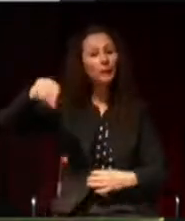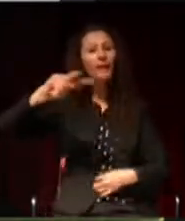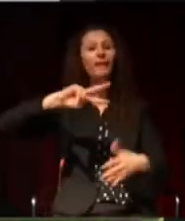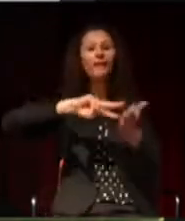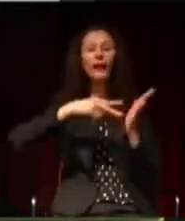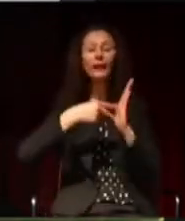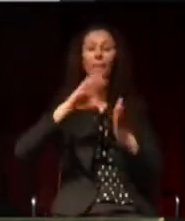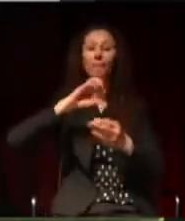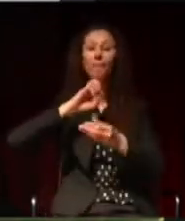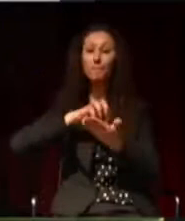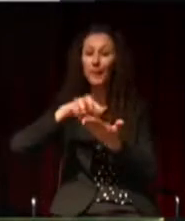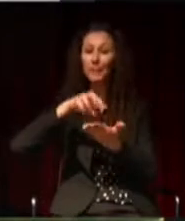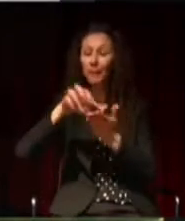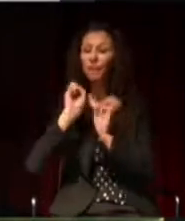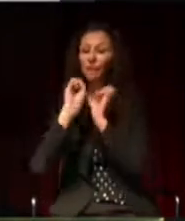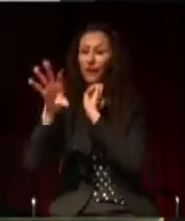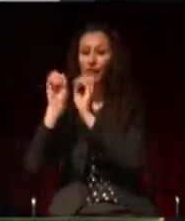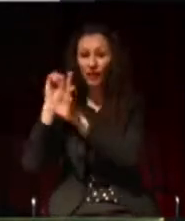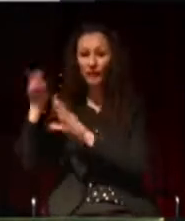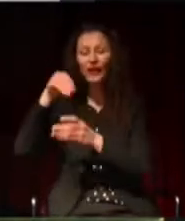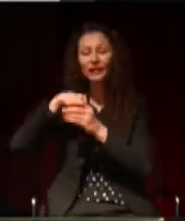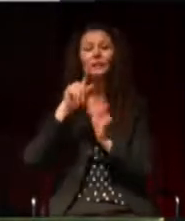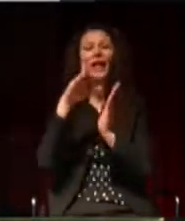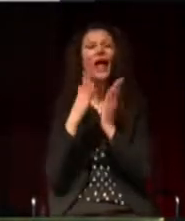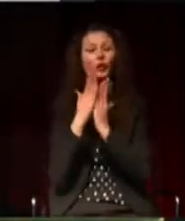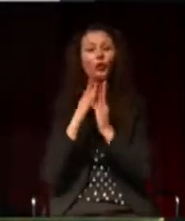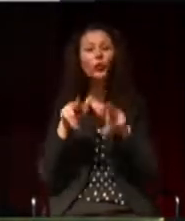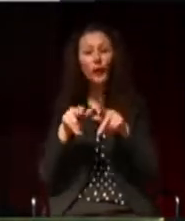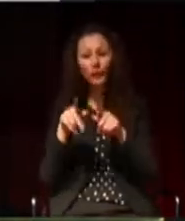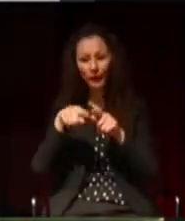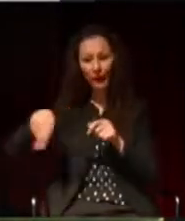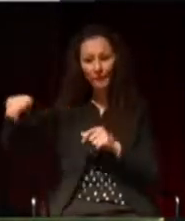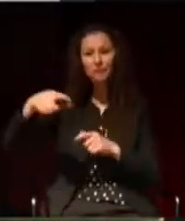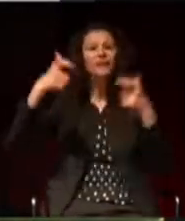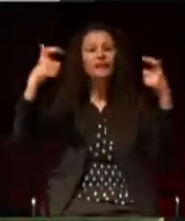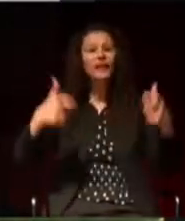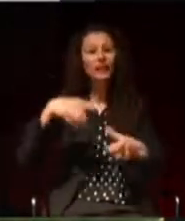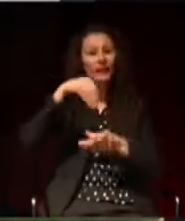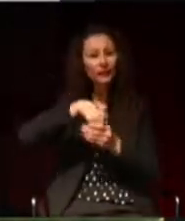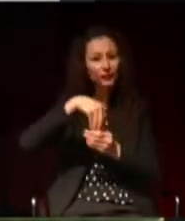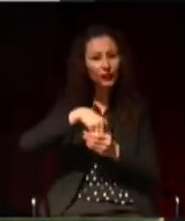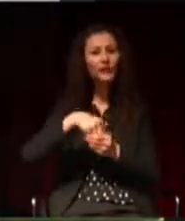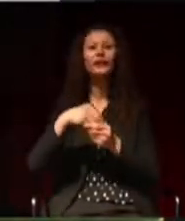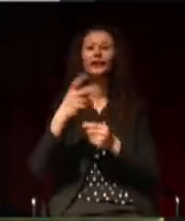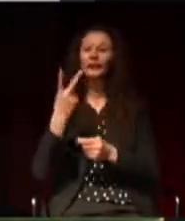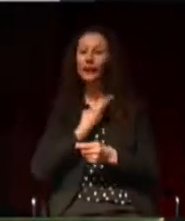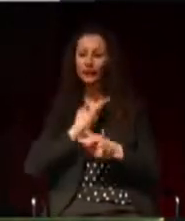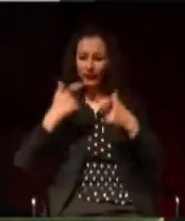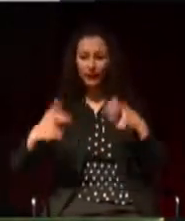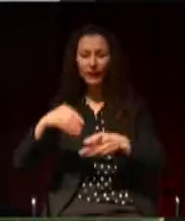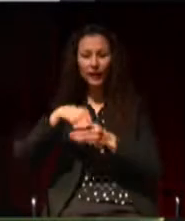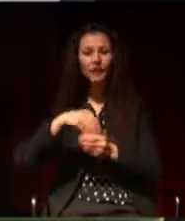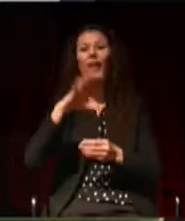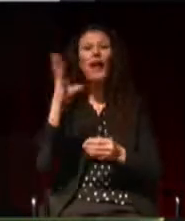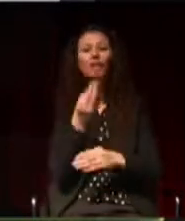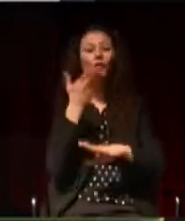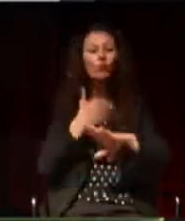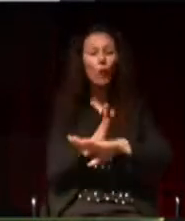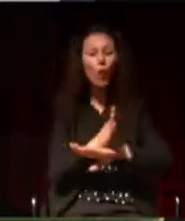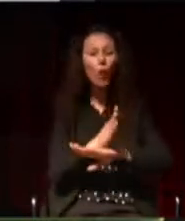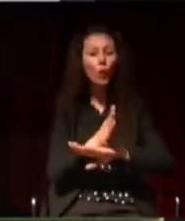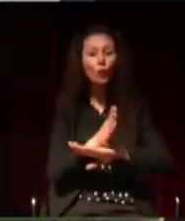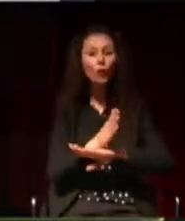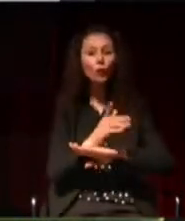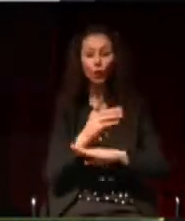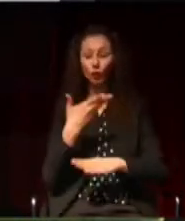teknik birimlerine vererek bir kitle etüdü yapmasını ve kent için, kentli için en doğru çözümü kitle